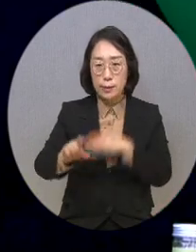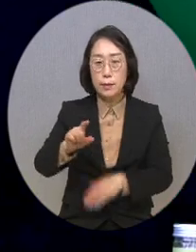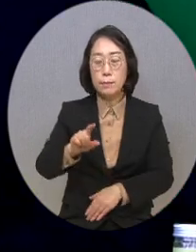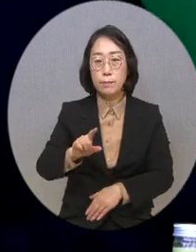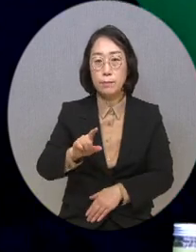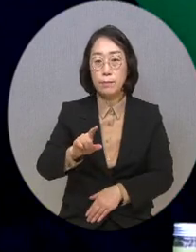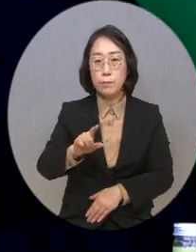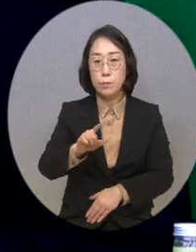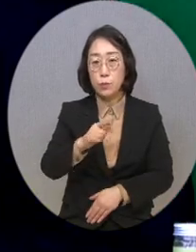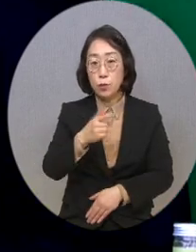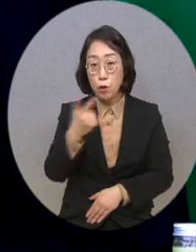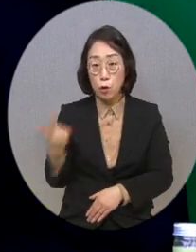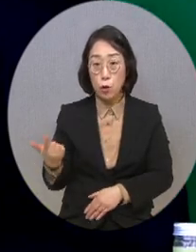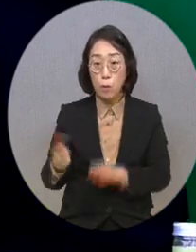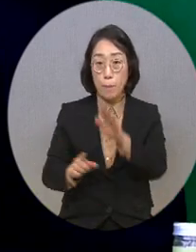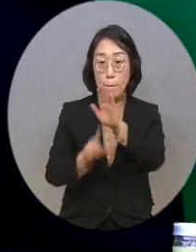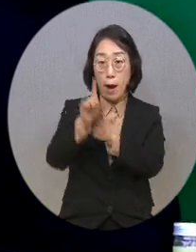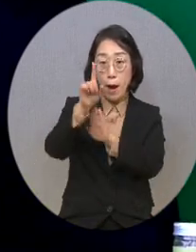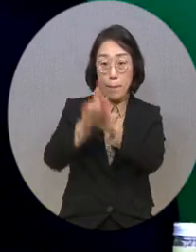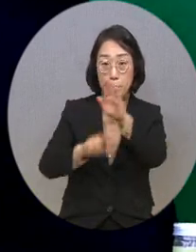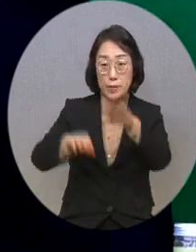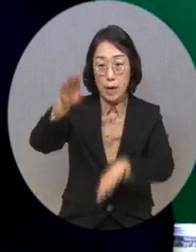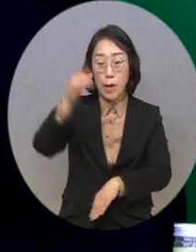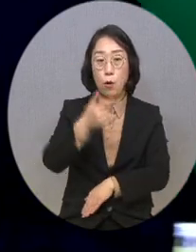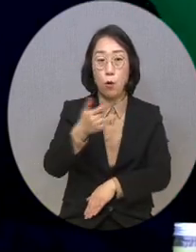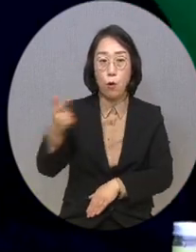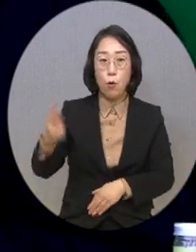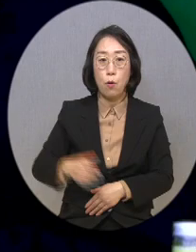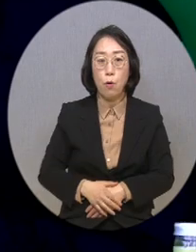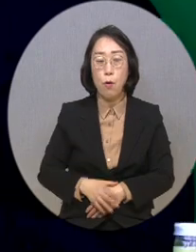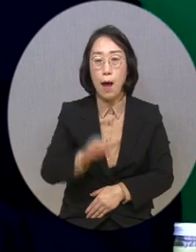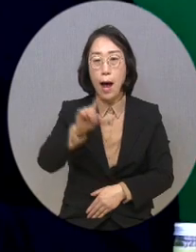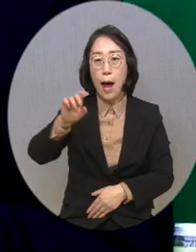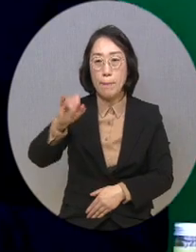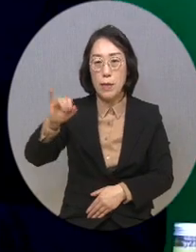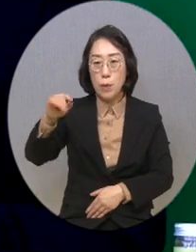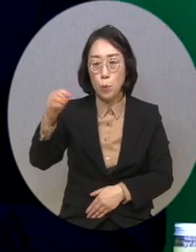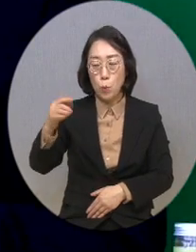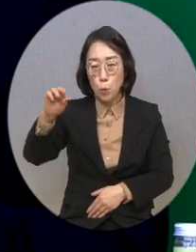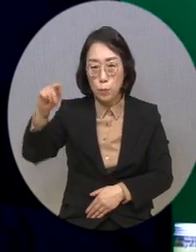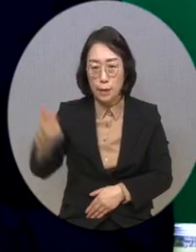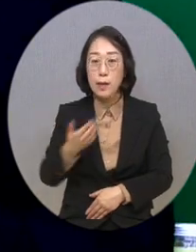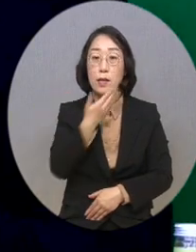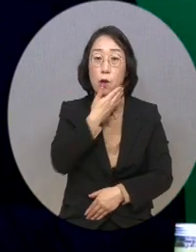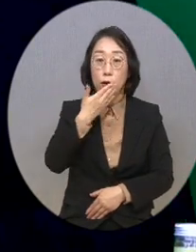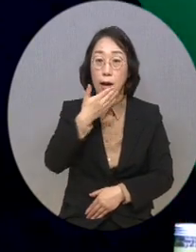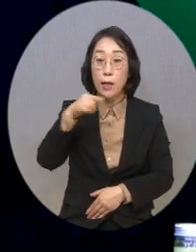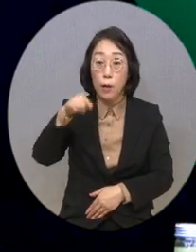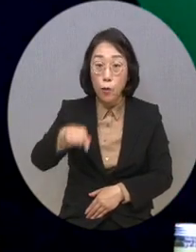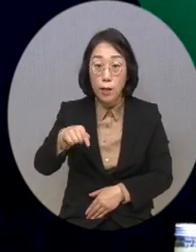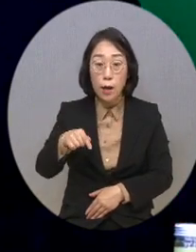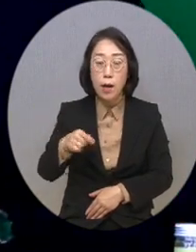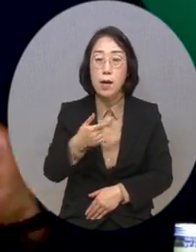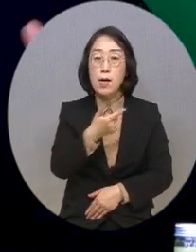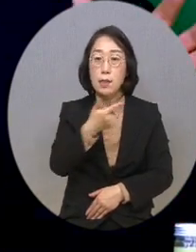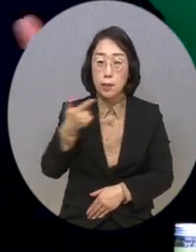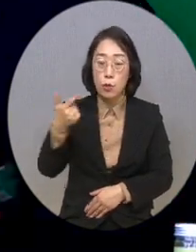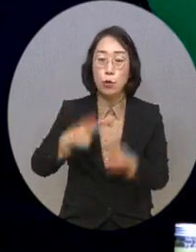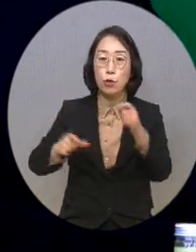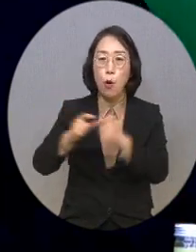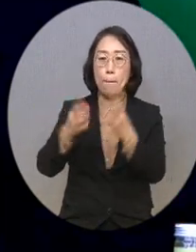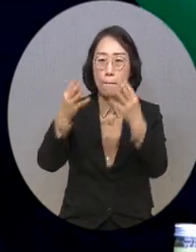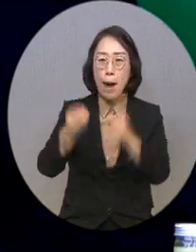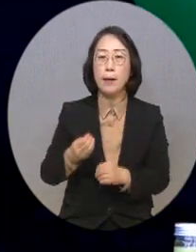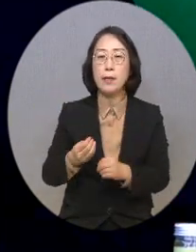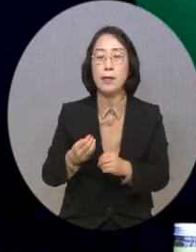춥다는 얘기지. 아침 저녁으로. 그래서 아미노산이 다른 지역보다 이쁜 거예요. 아, 이 제품들에? 예, 예. 그래서 이쪽